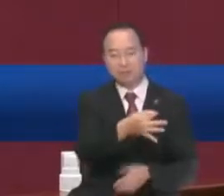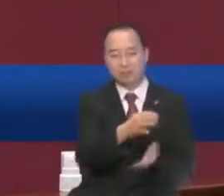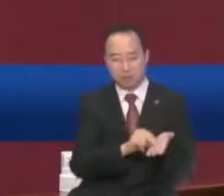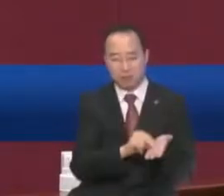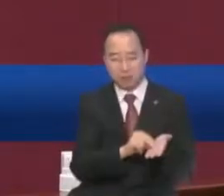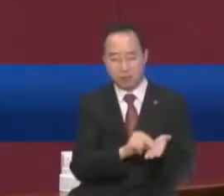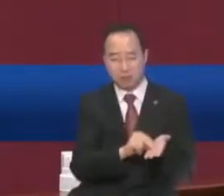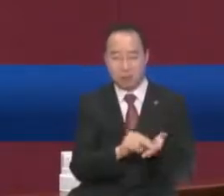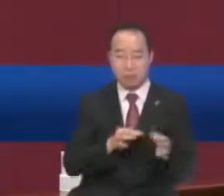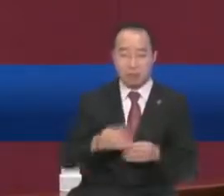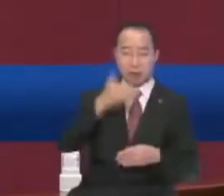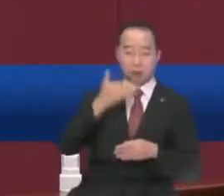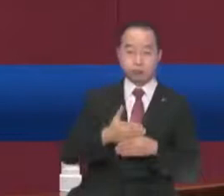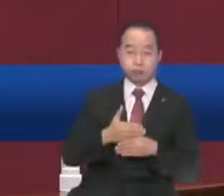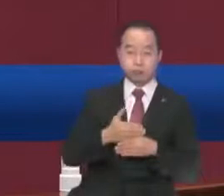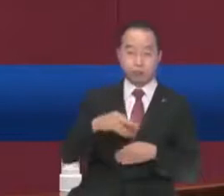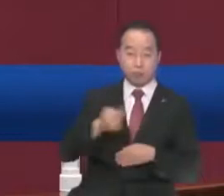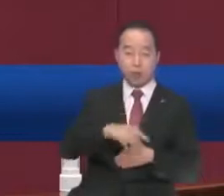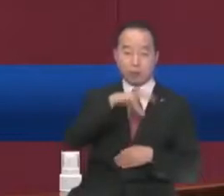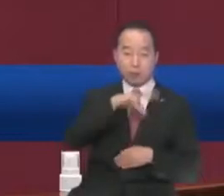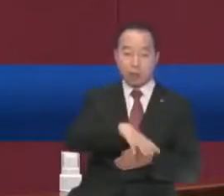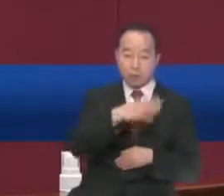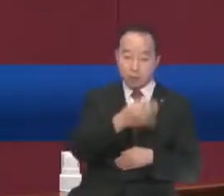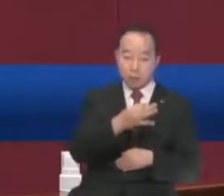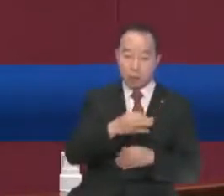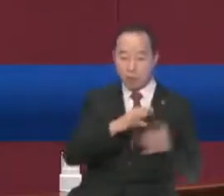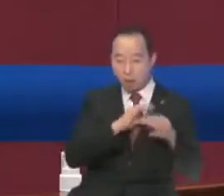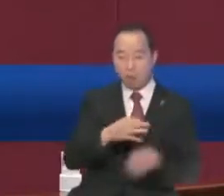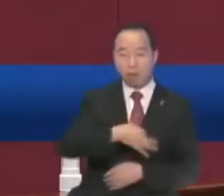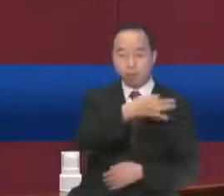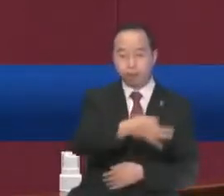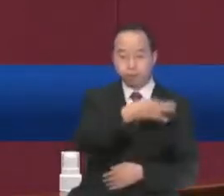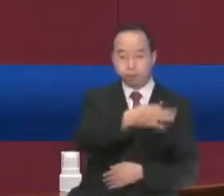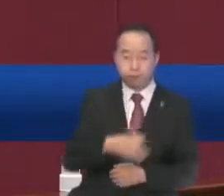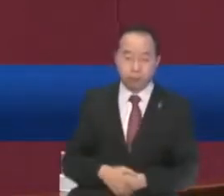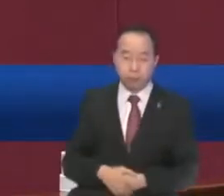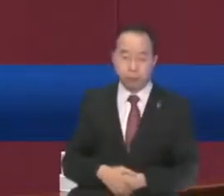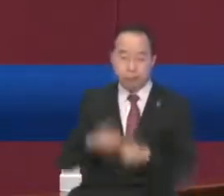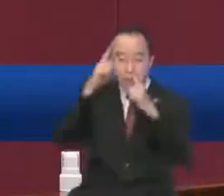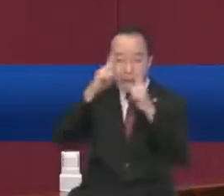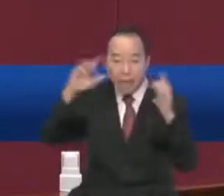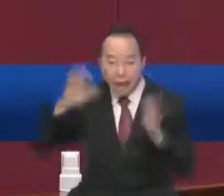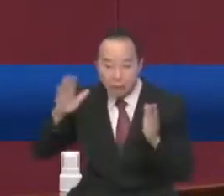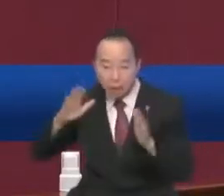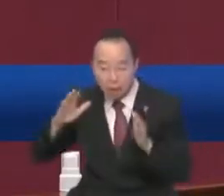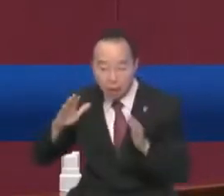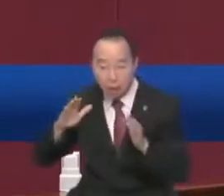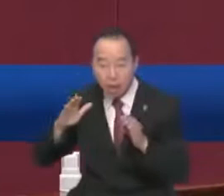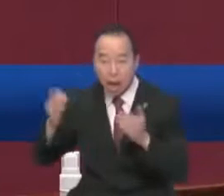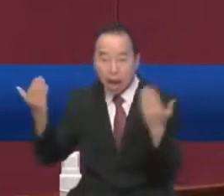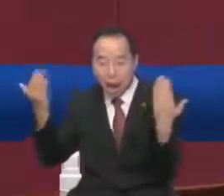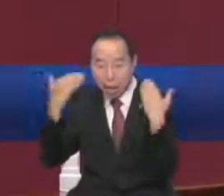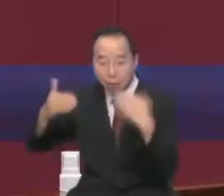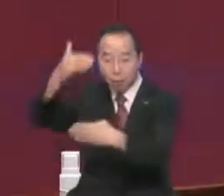따박따박 나갑니다. 알바조차 구하기 힘든 대학생들은 살지도 않는 자취방 월세를 다달이 내고